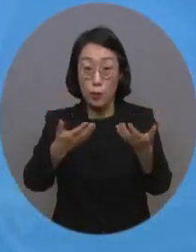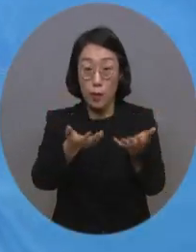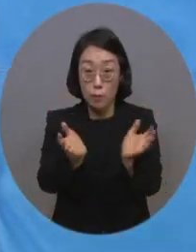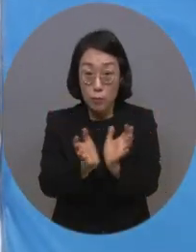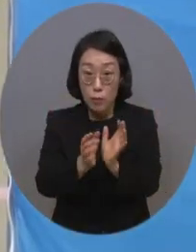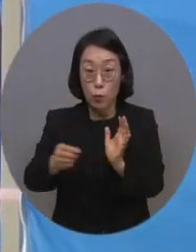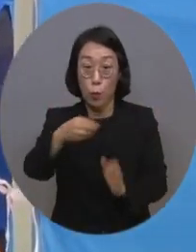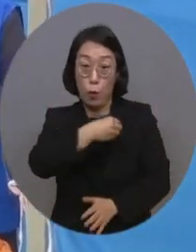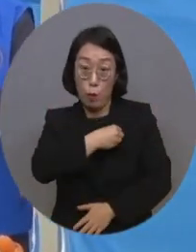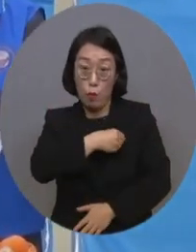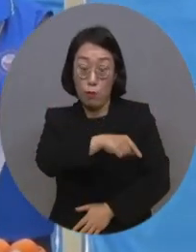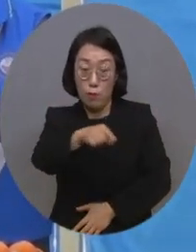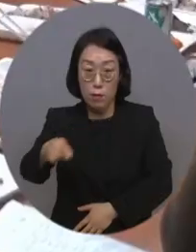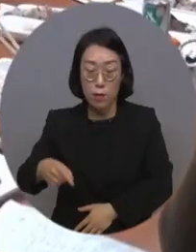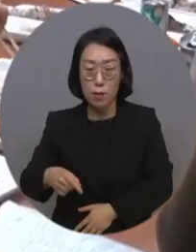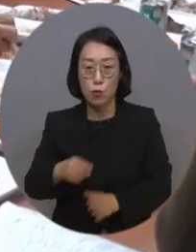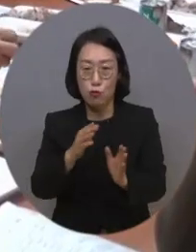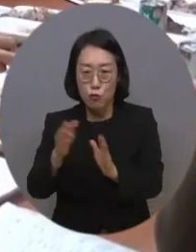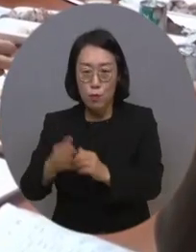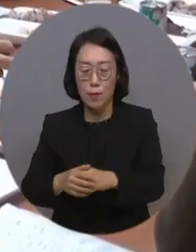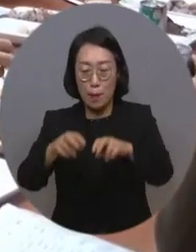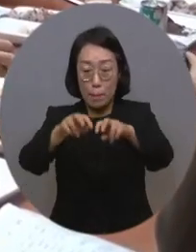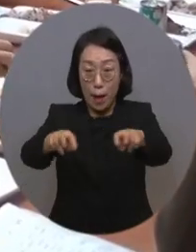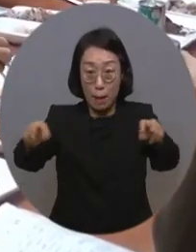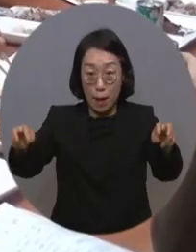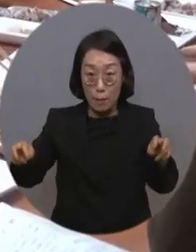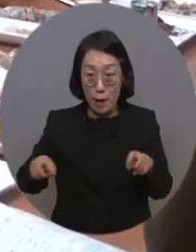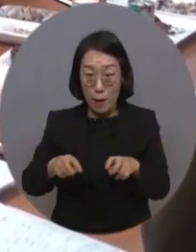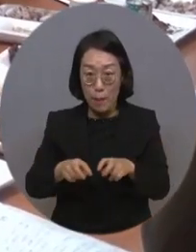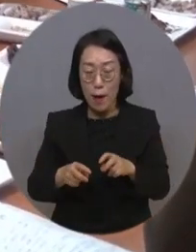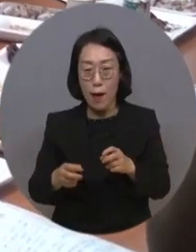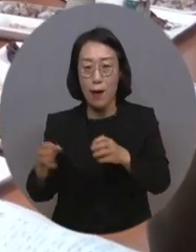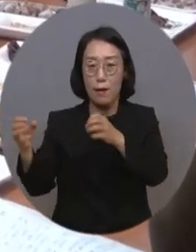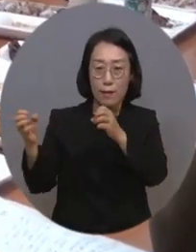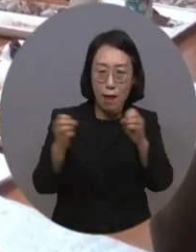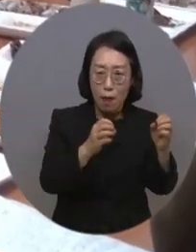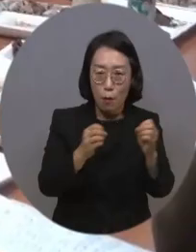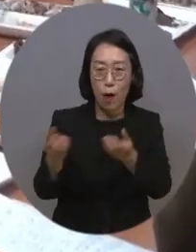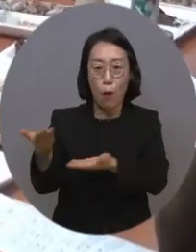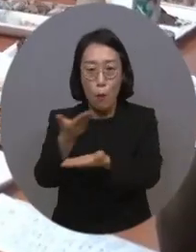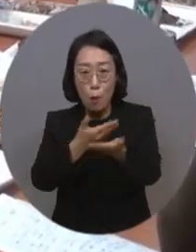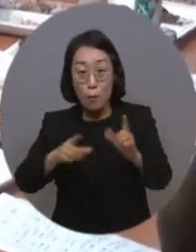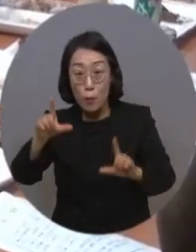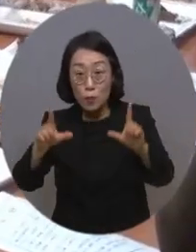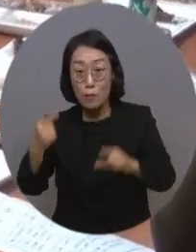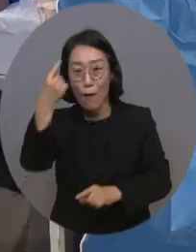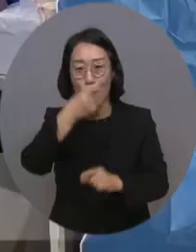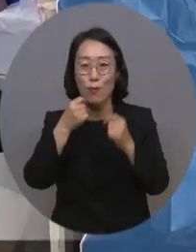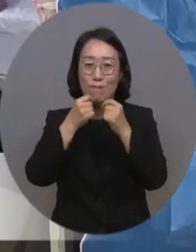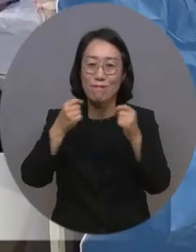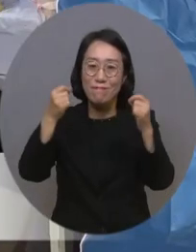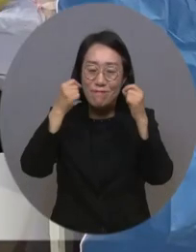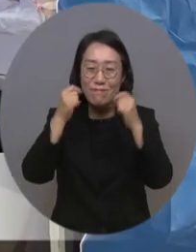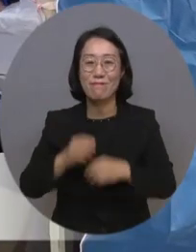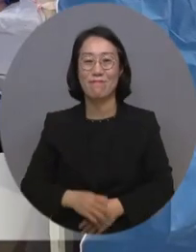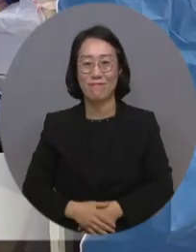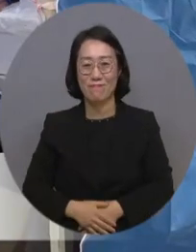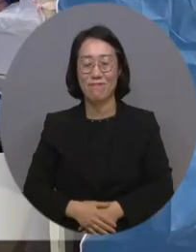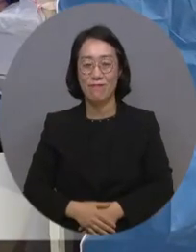준비한 잔치상에 둘러앉아 이웃과 소통하고 있는 어르신들의 모습엔 기쁨이 넘칩니다.